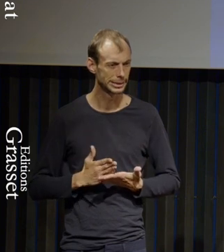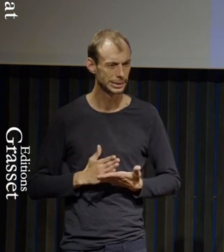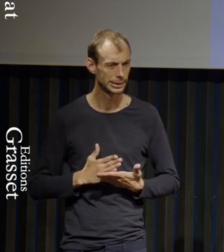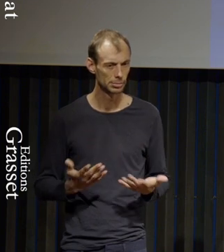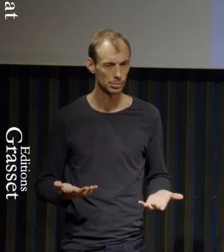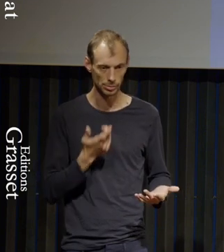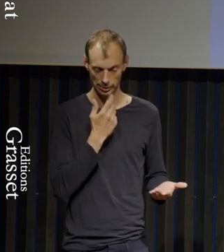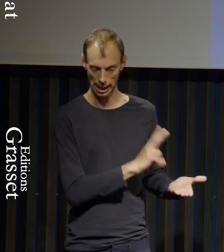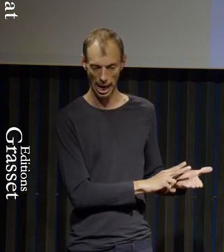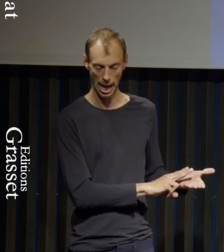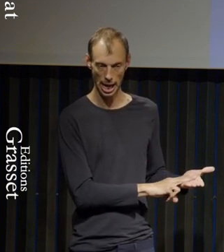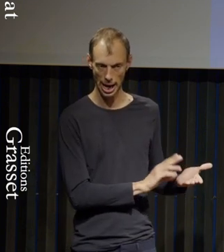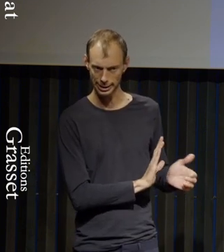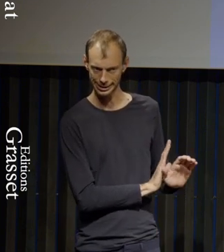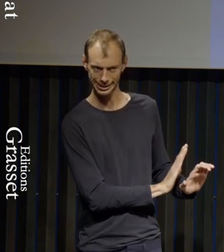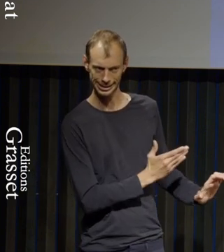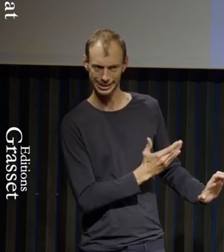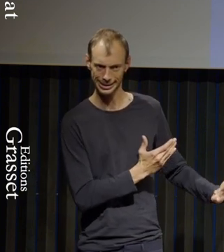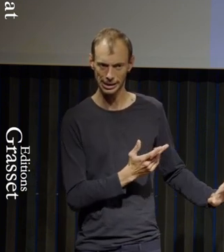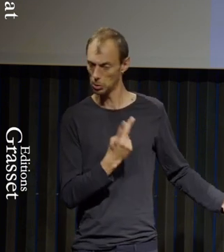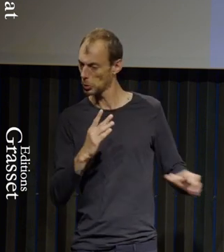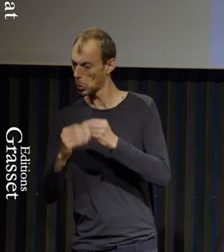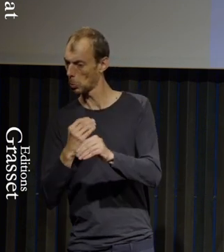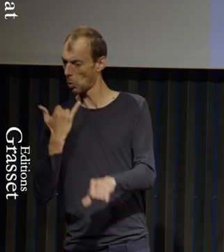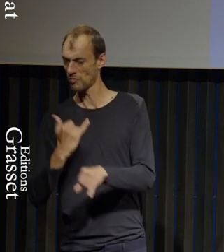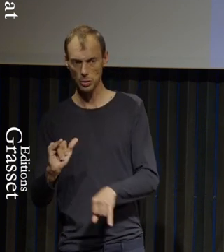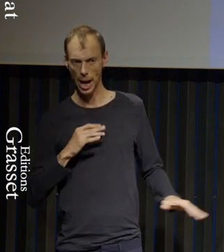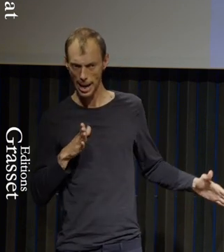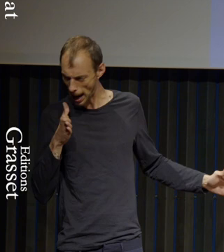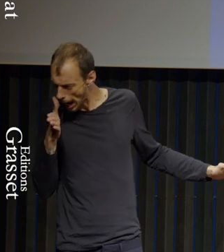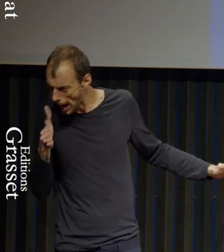virtuel, est-ce que quelque part, ben, on n'est pas partie prenante pour